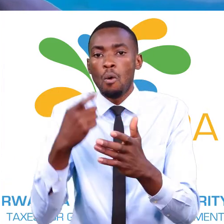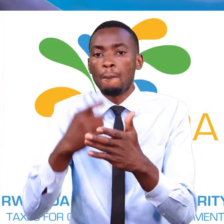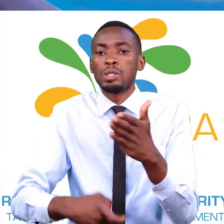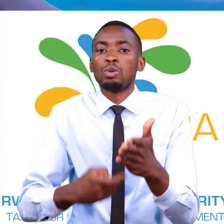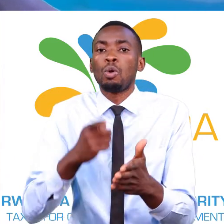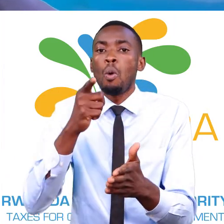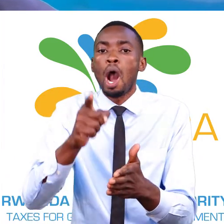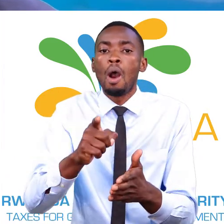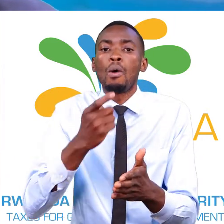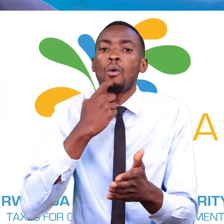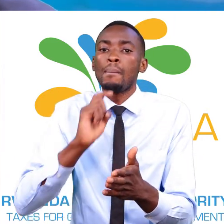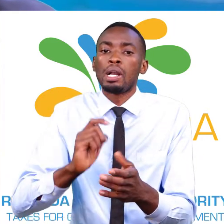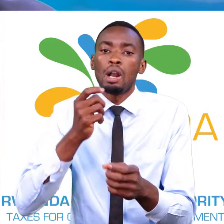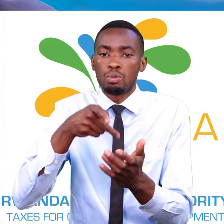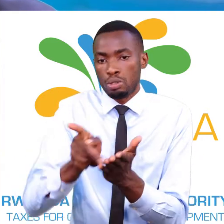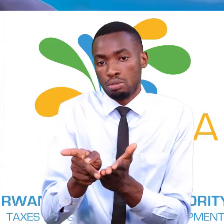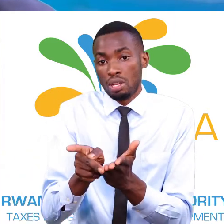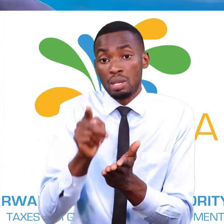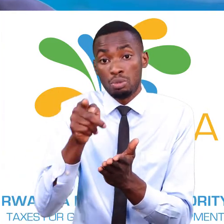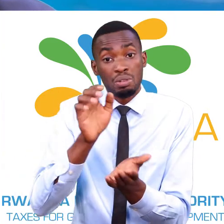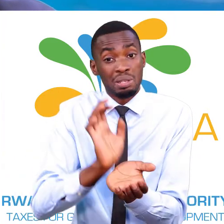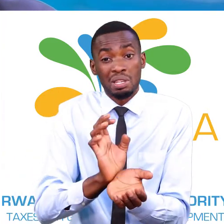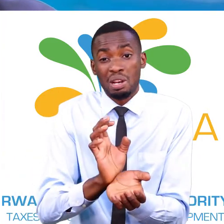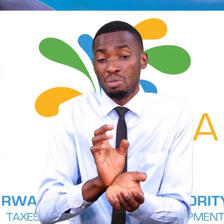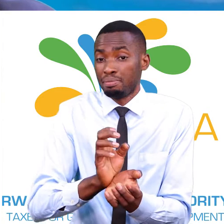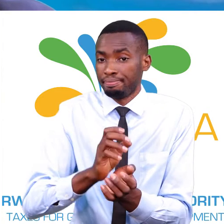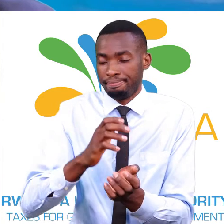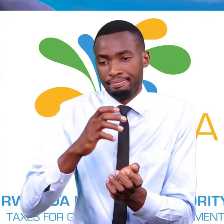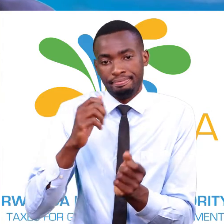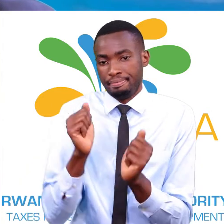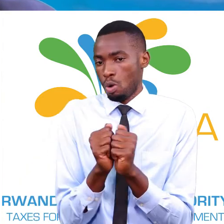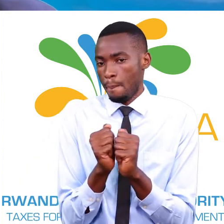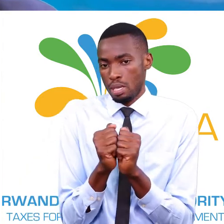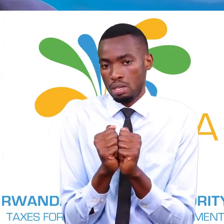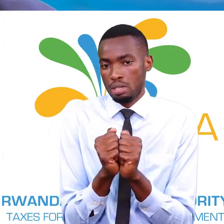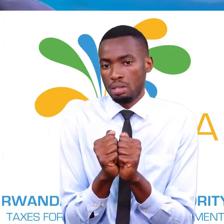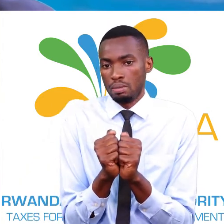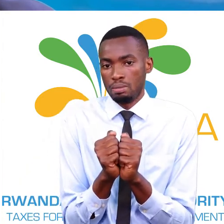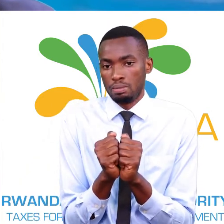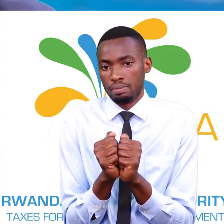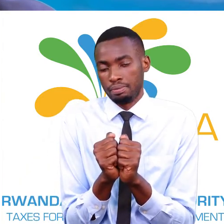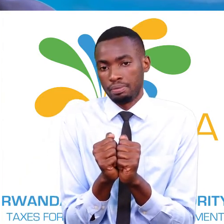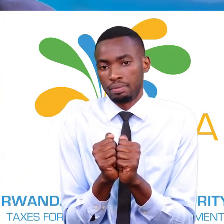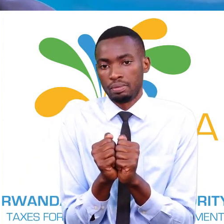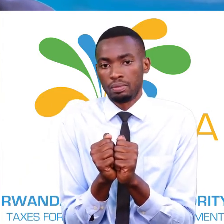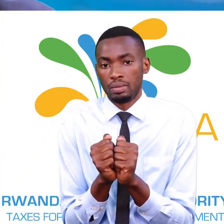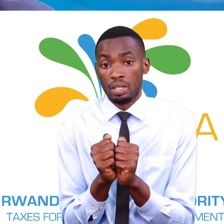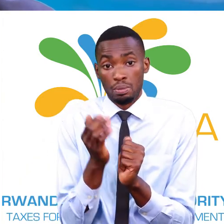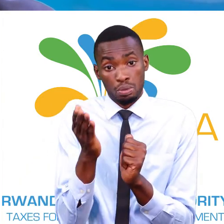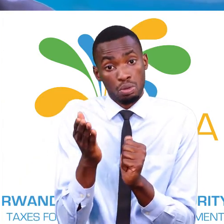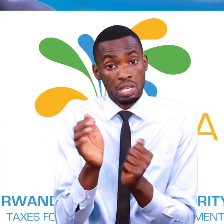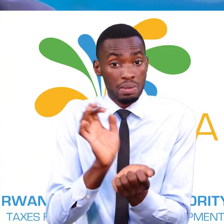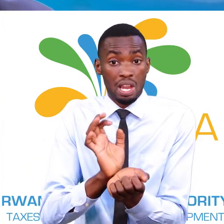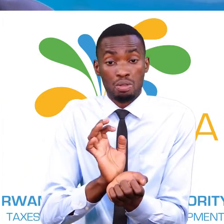kwishyura urumva ko ari ibihano mu buryo kuri bitari bitoya ntabwo ari ibihano byoroshye ntabwo ari ibihano navuga ko